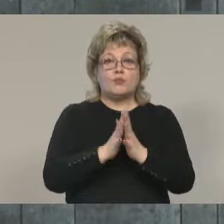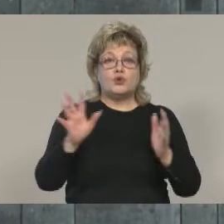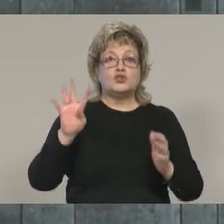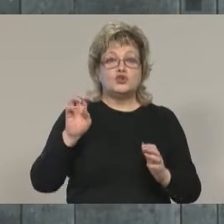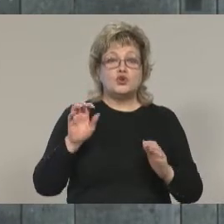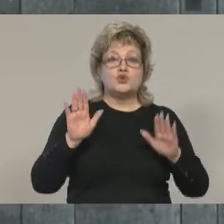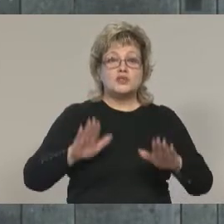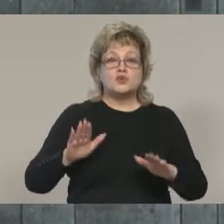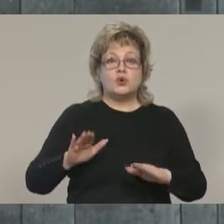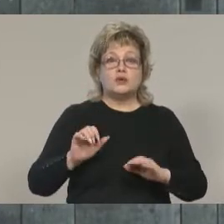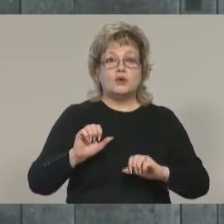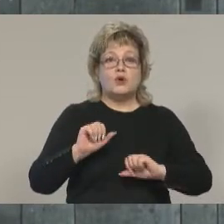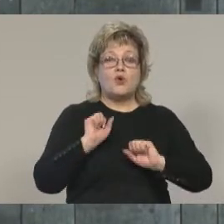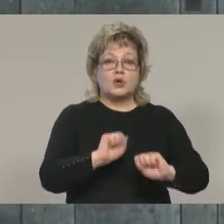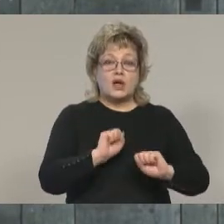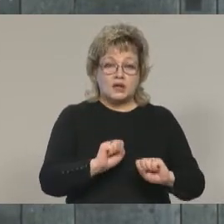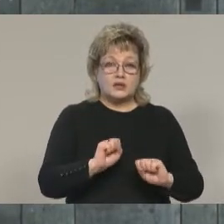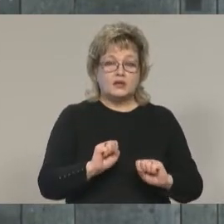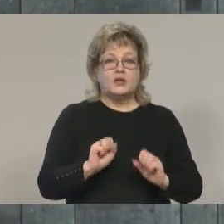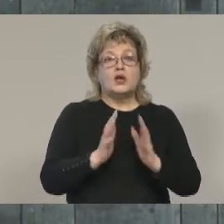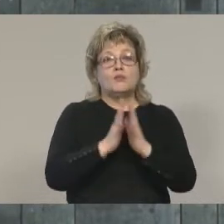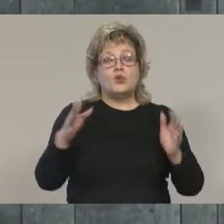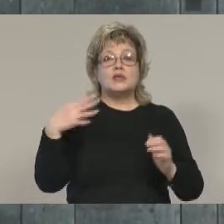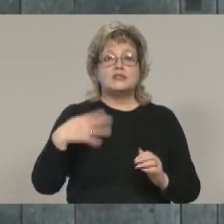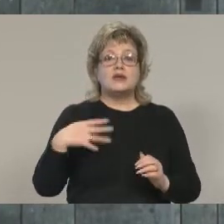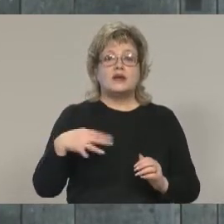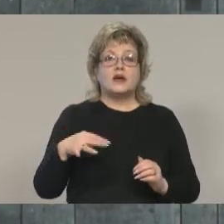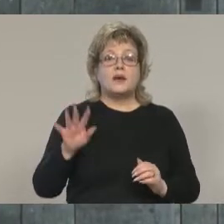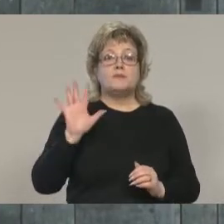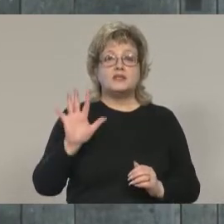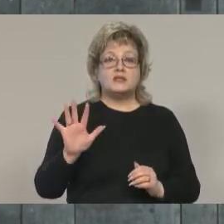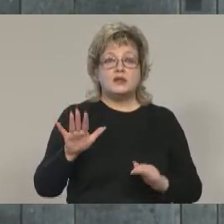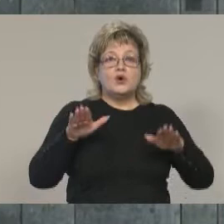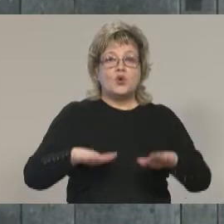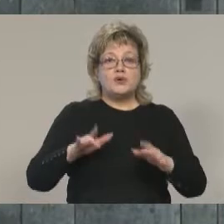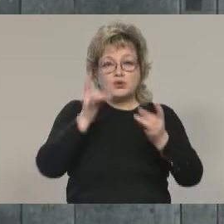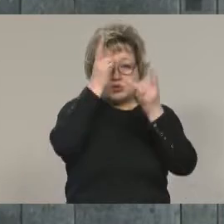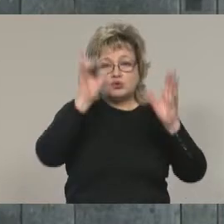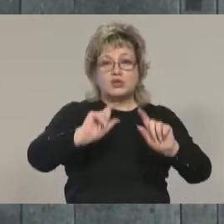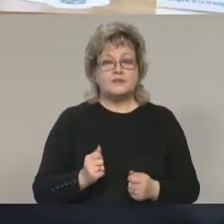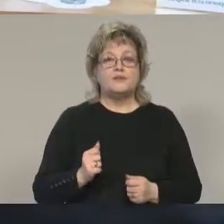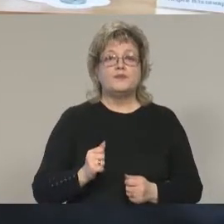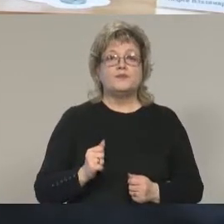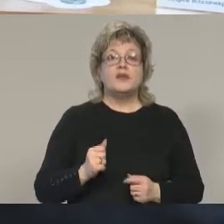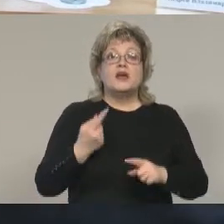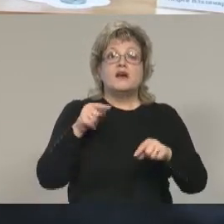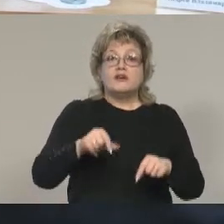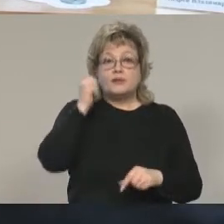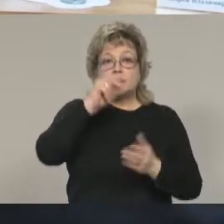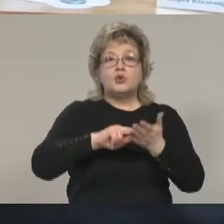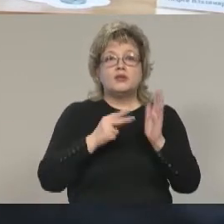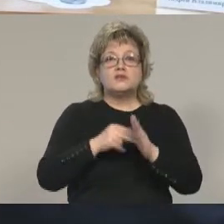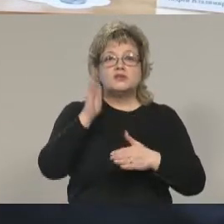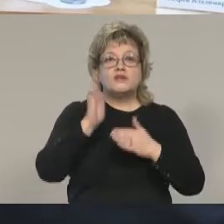зон охраны, более 45 объектов культурного наследия. В этом году